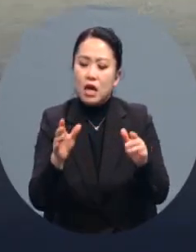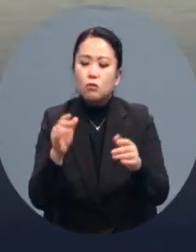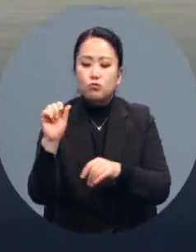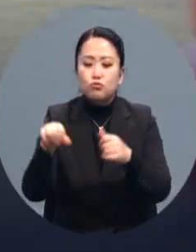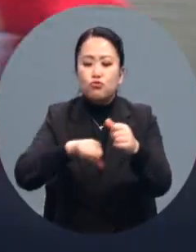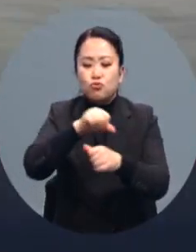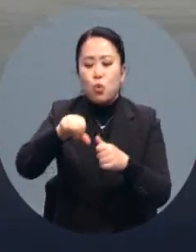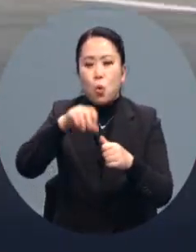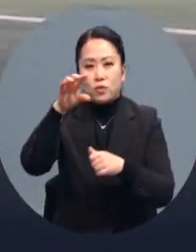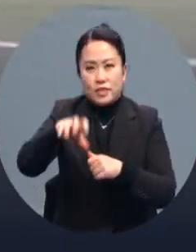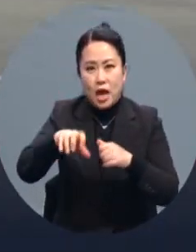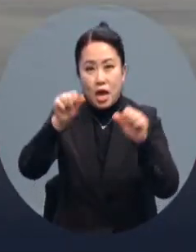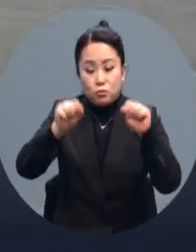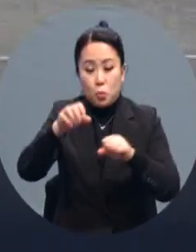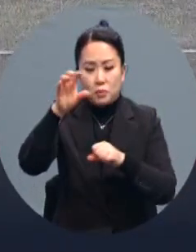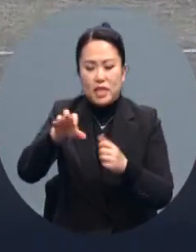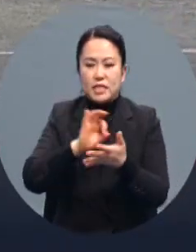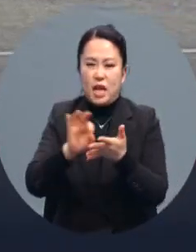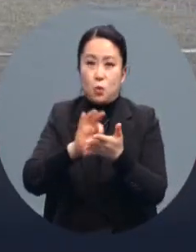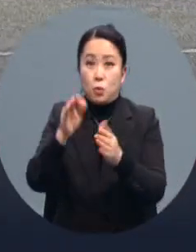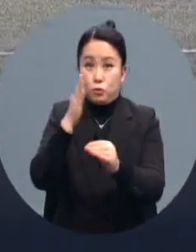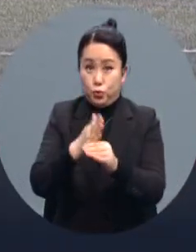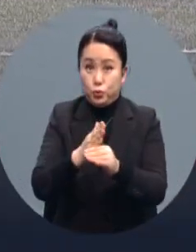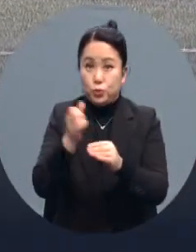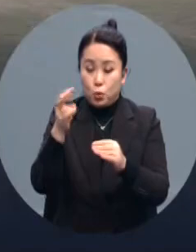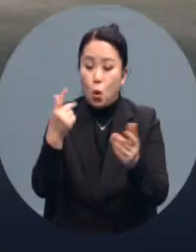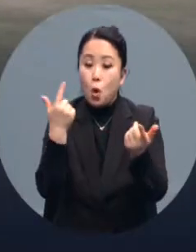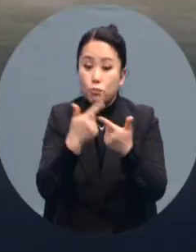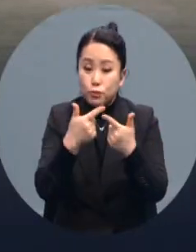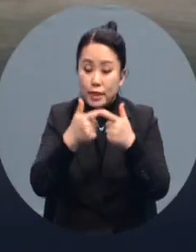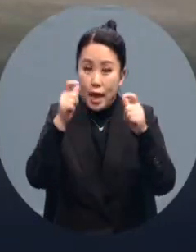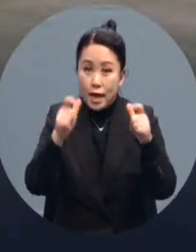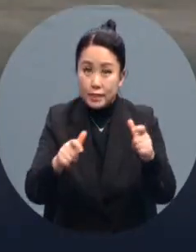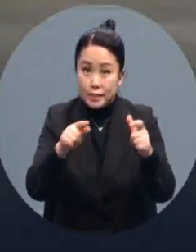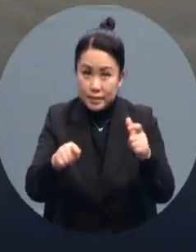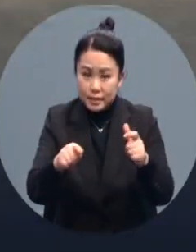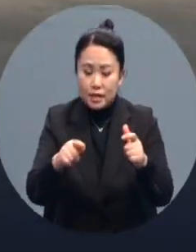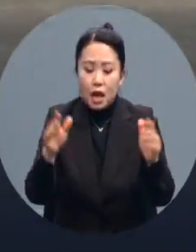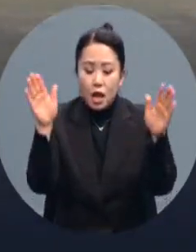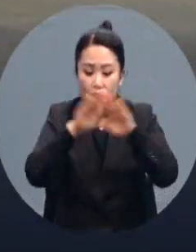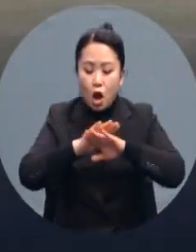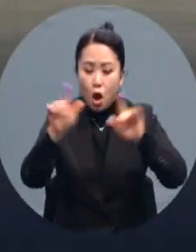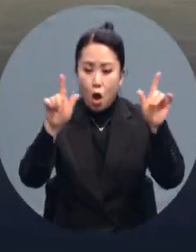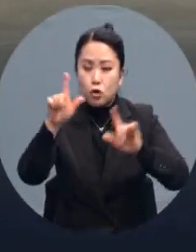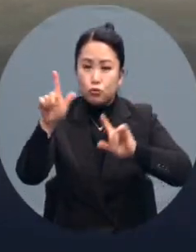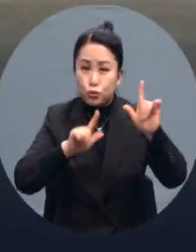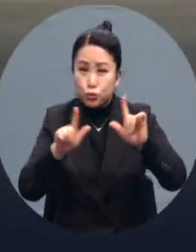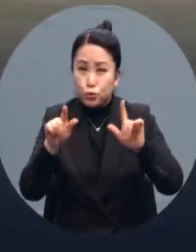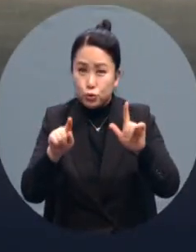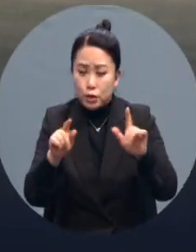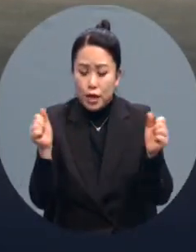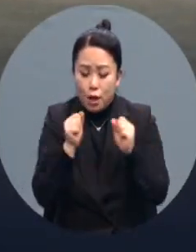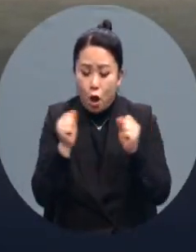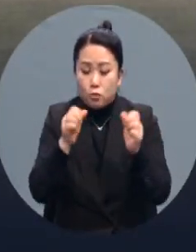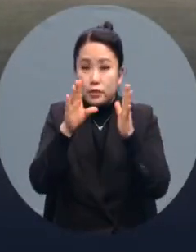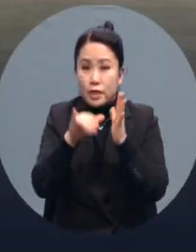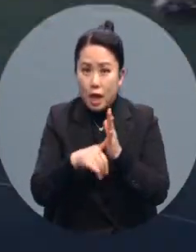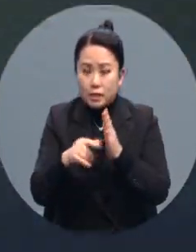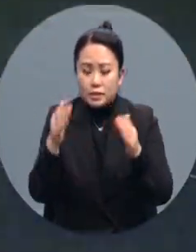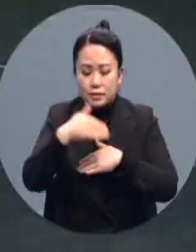사용하고 있고 부산의 날씨가 또 겨울 같은 경우는 실내에서 또 훈련할 수 있는 부분도